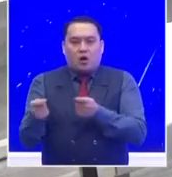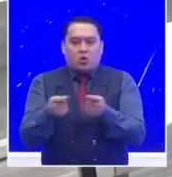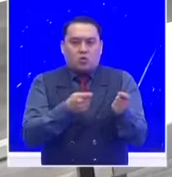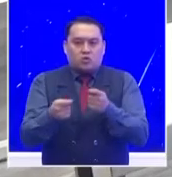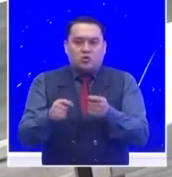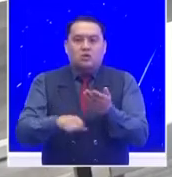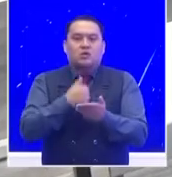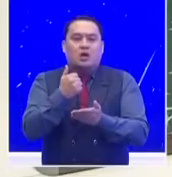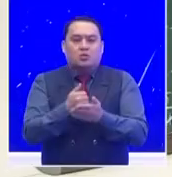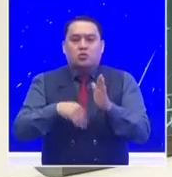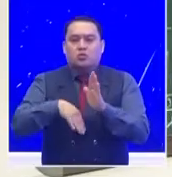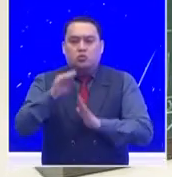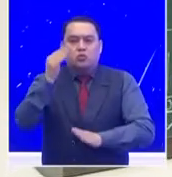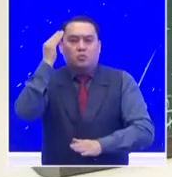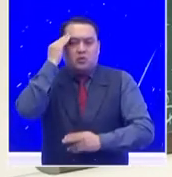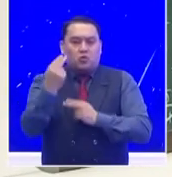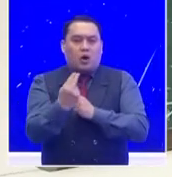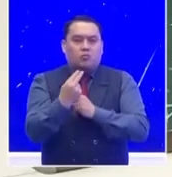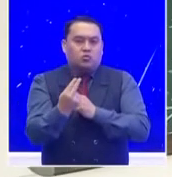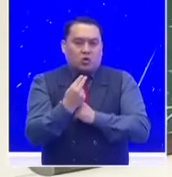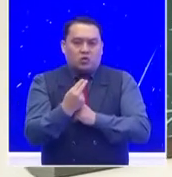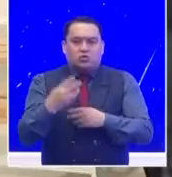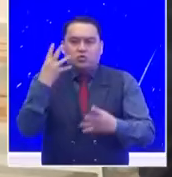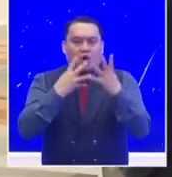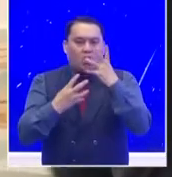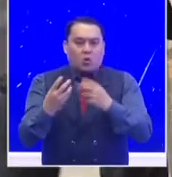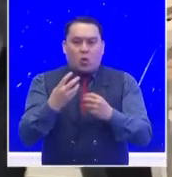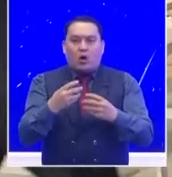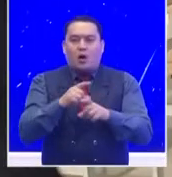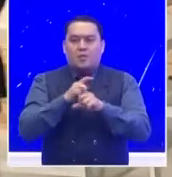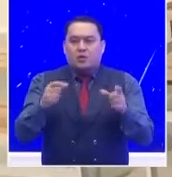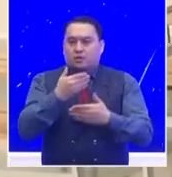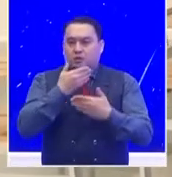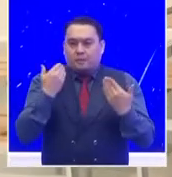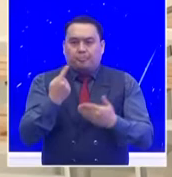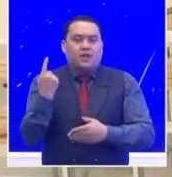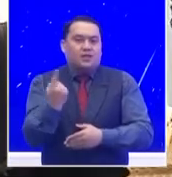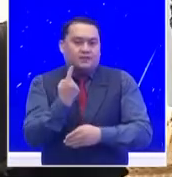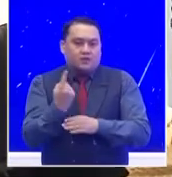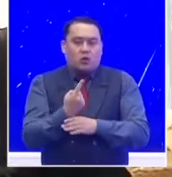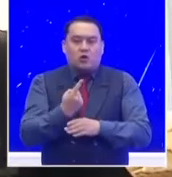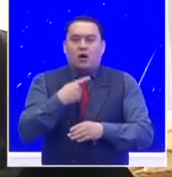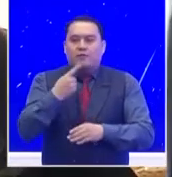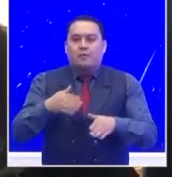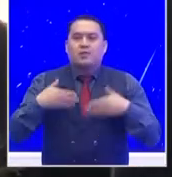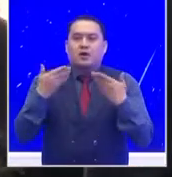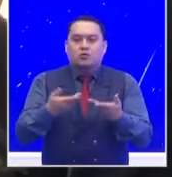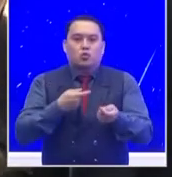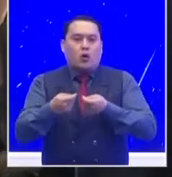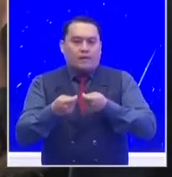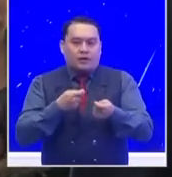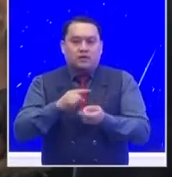собственно, главное – лучшие методики обучения. Никаких серьезных нареканий объект не вызвал. Единственное, Амандык Баталов предложил